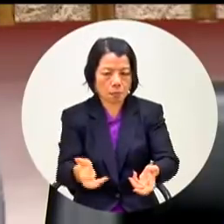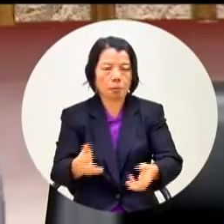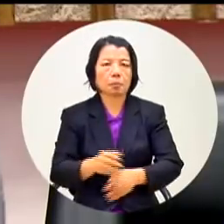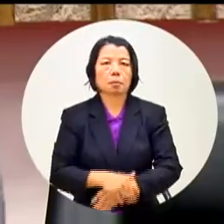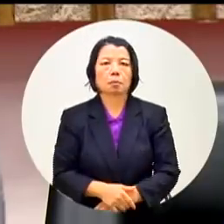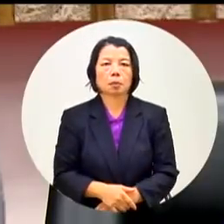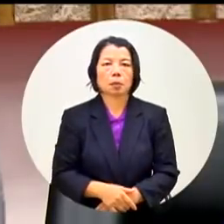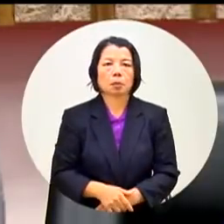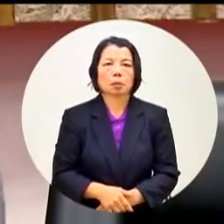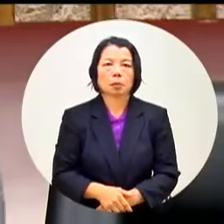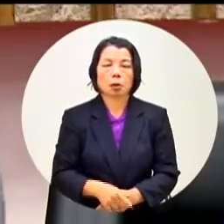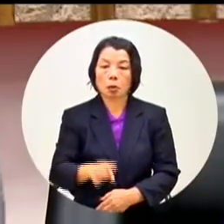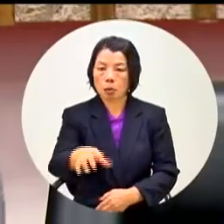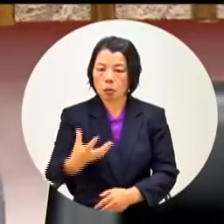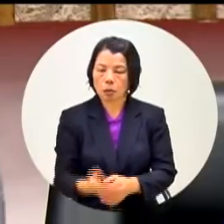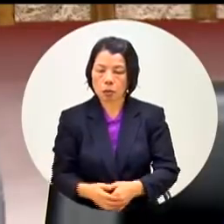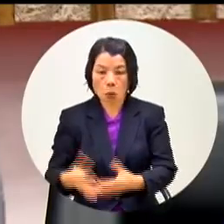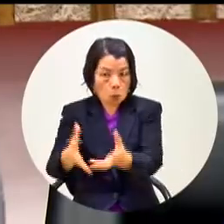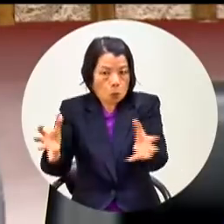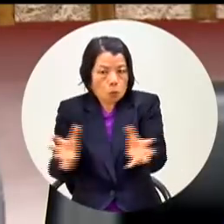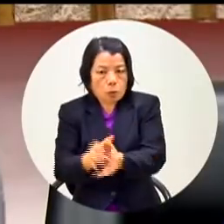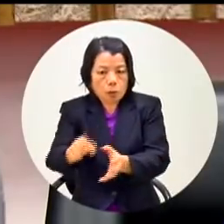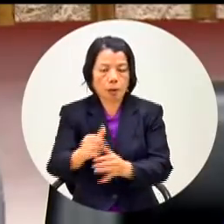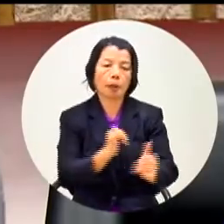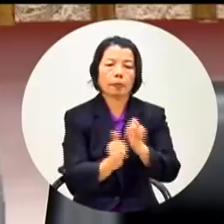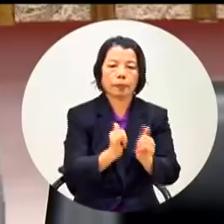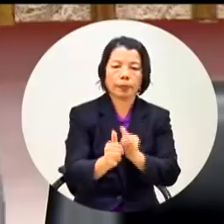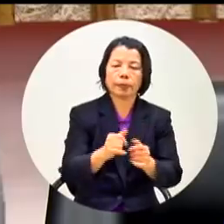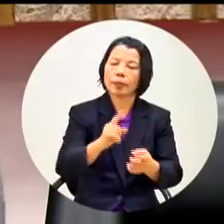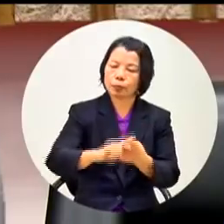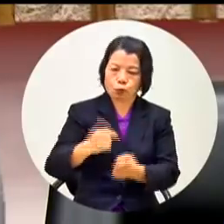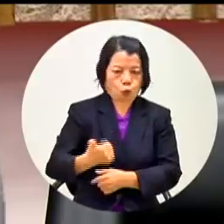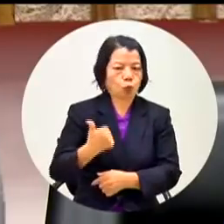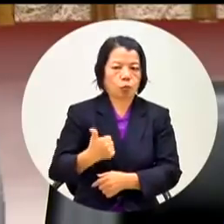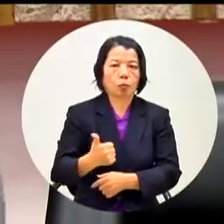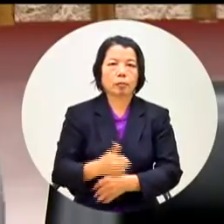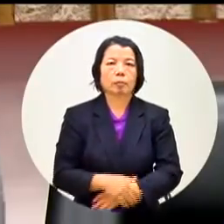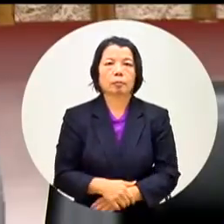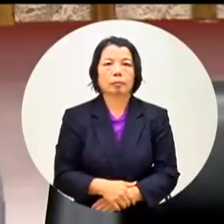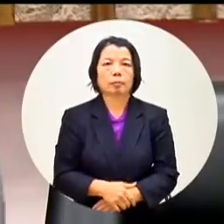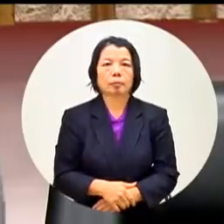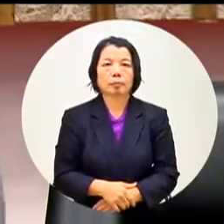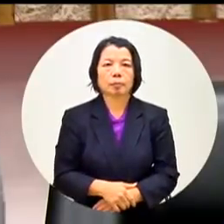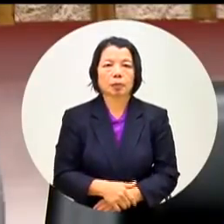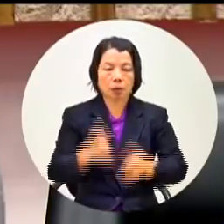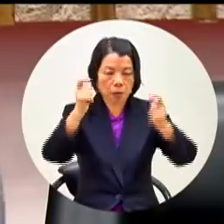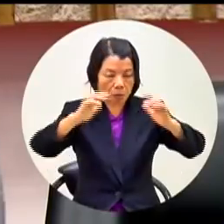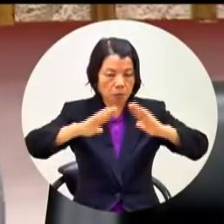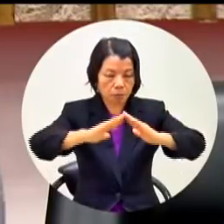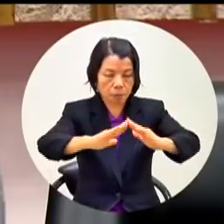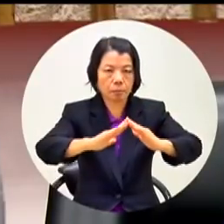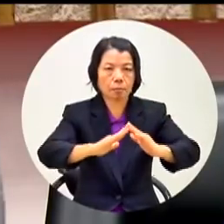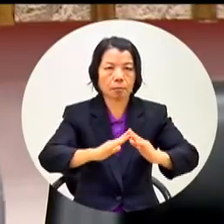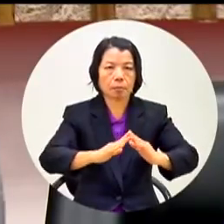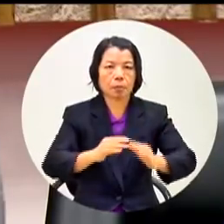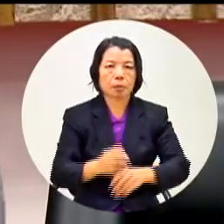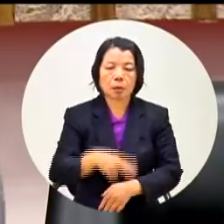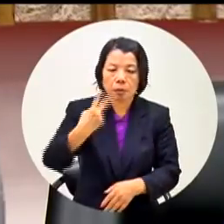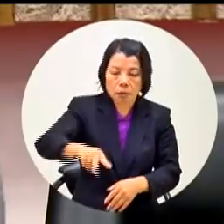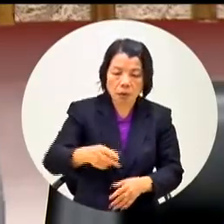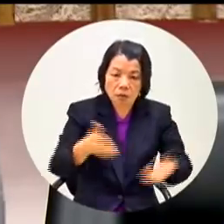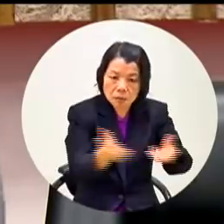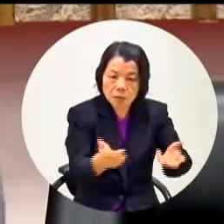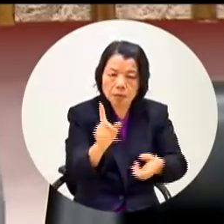的一个正面的回应哦。但是同时呢，高雄市呢却又在新建什么？新建我们的轻